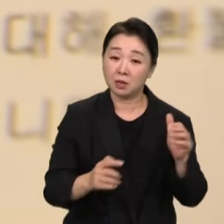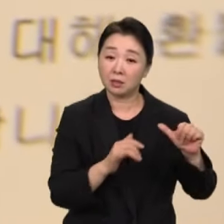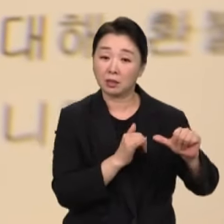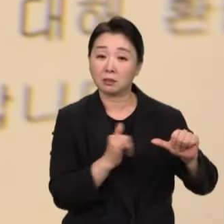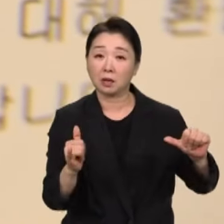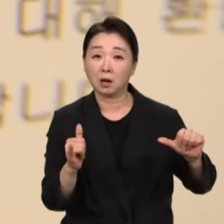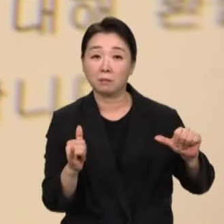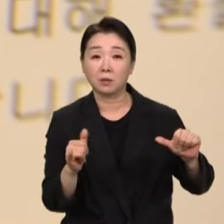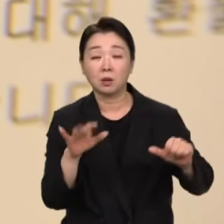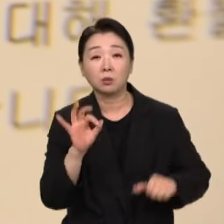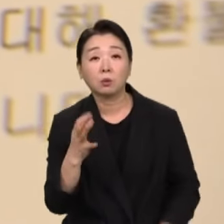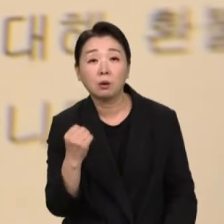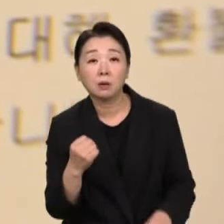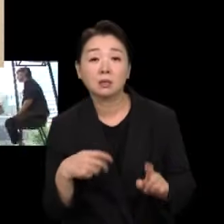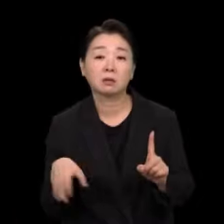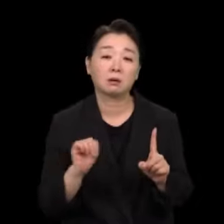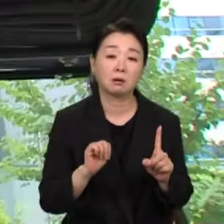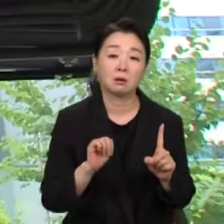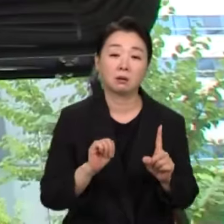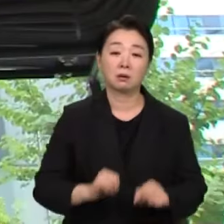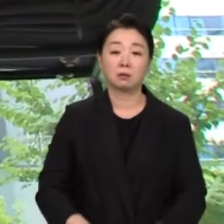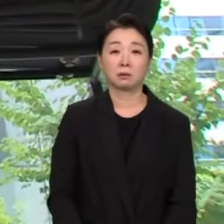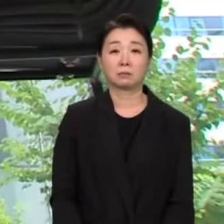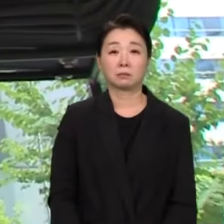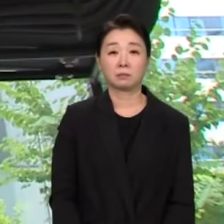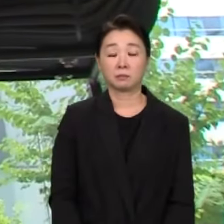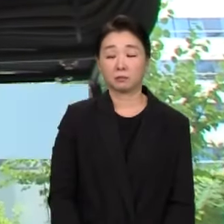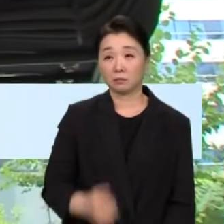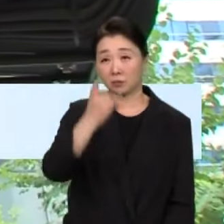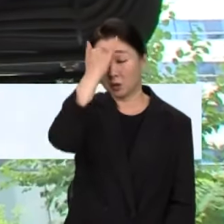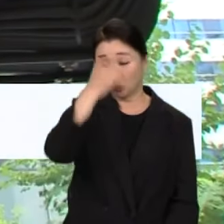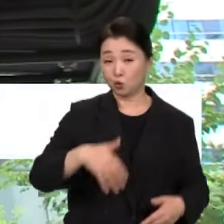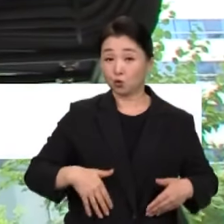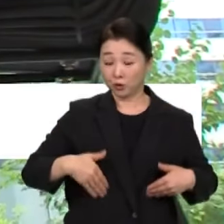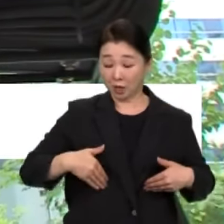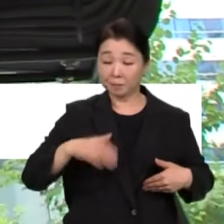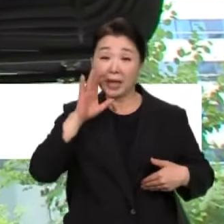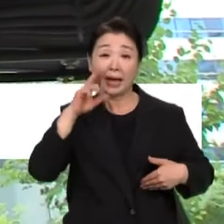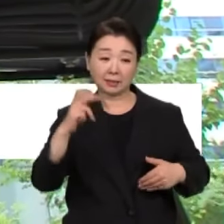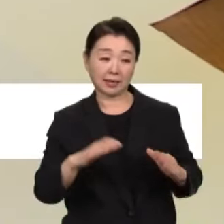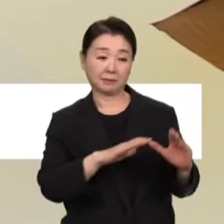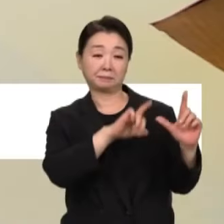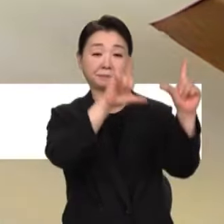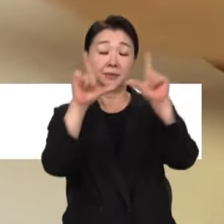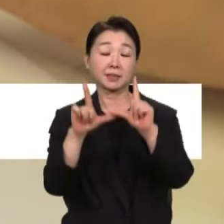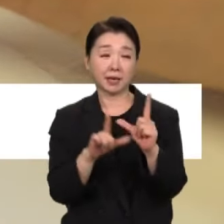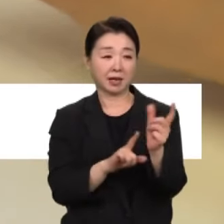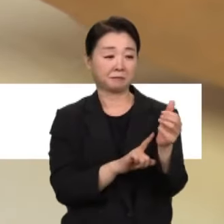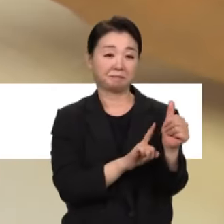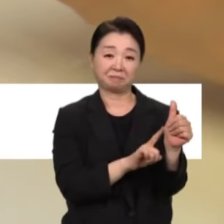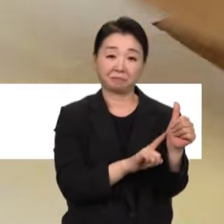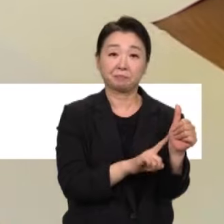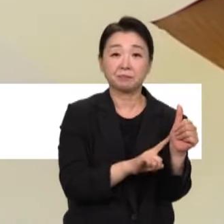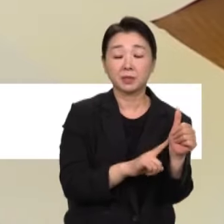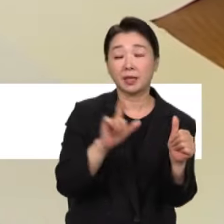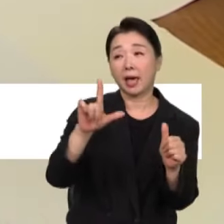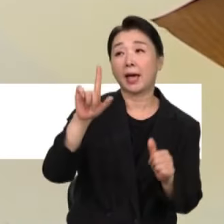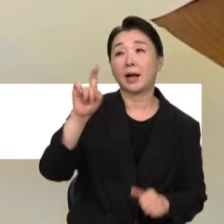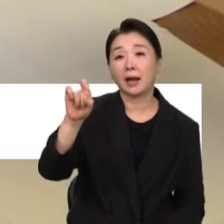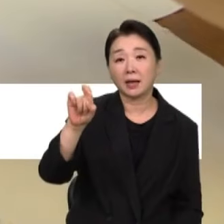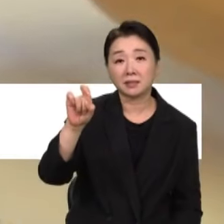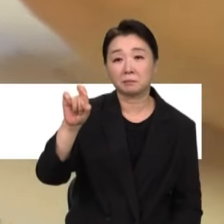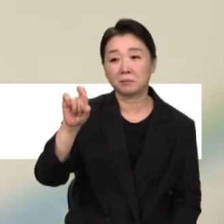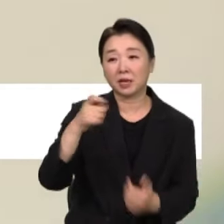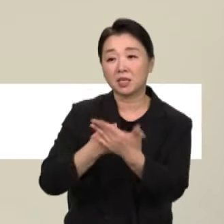피해금액은 1억원에 달합니다 남 아산에 는는 지난해말 또다 대리점에 인테리어를